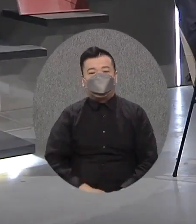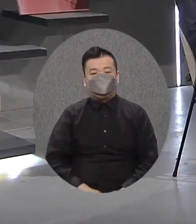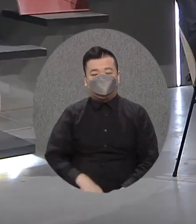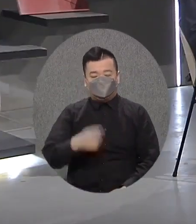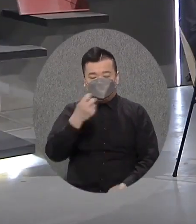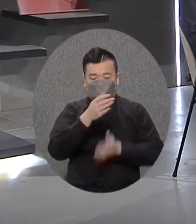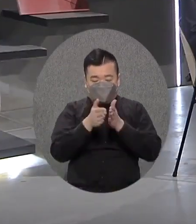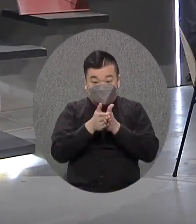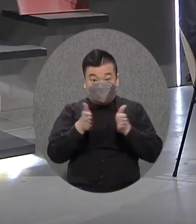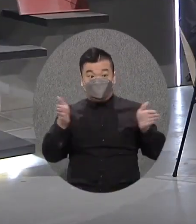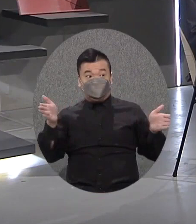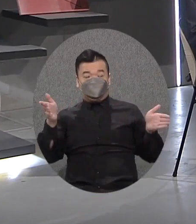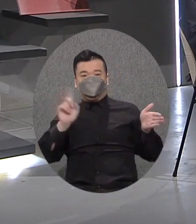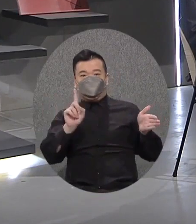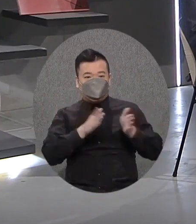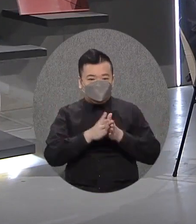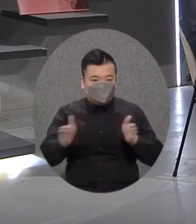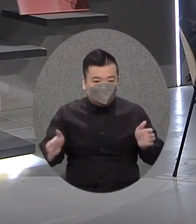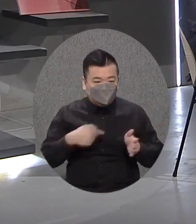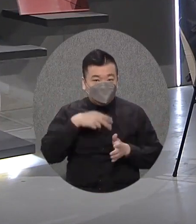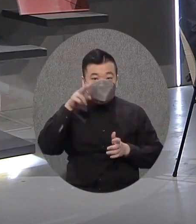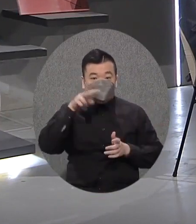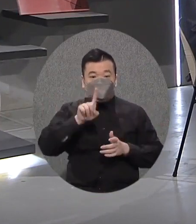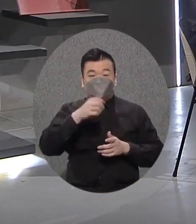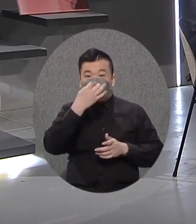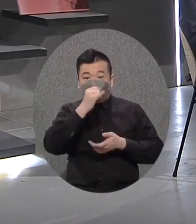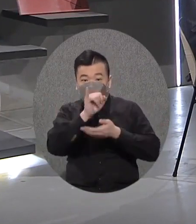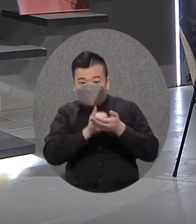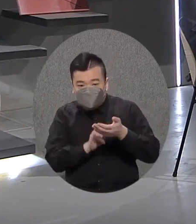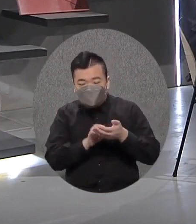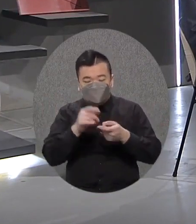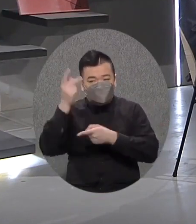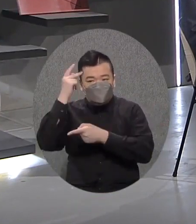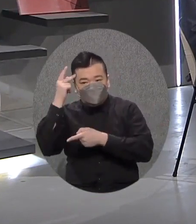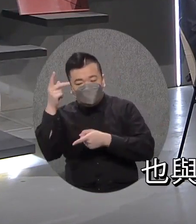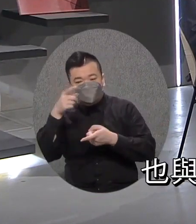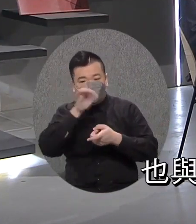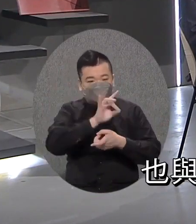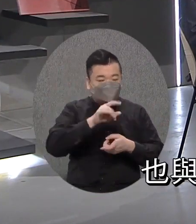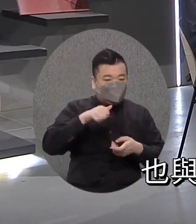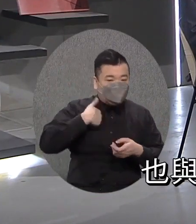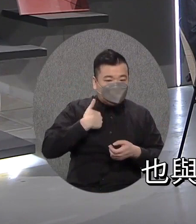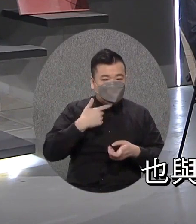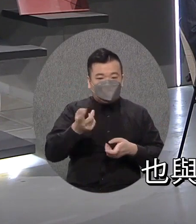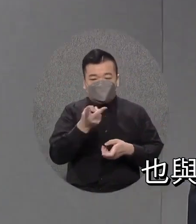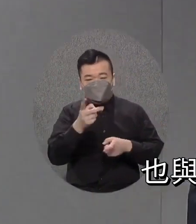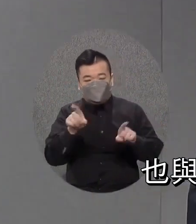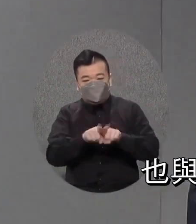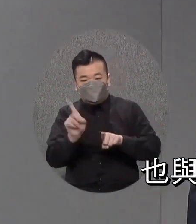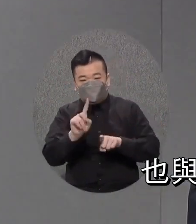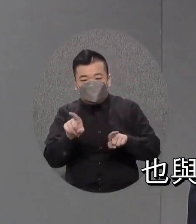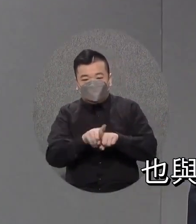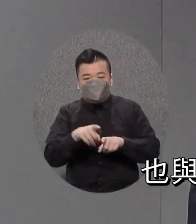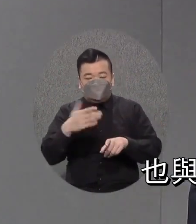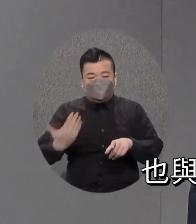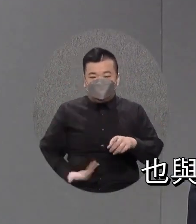闊一點去看，又發覺那段時期我們香港藝術無論韓志芬老師或是張毅老師都跟一種所謂華